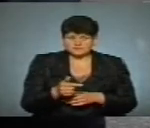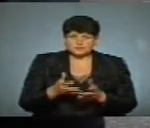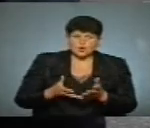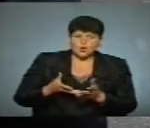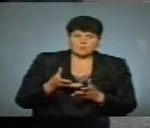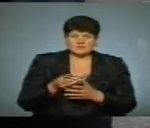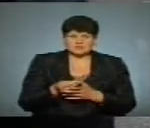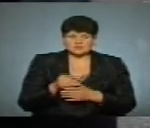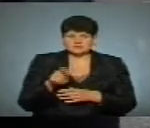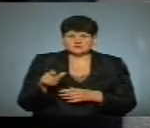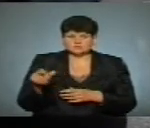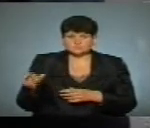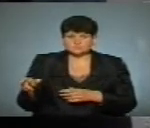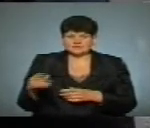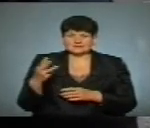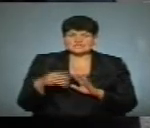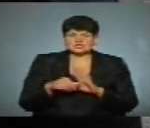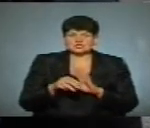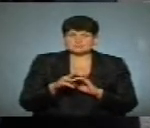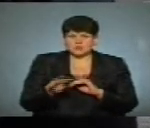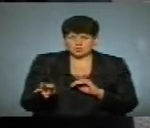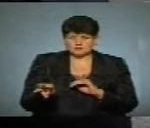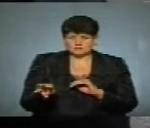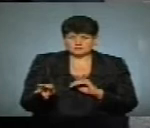оплатили мешканці міста 36 мільйонів. Тобто